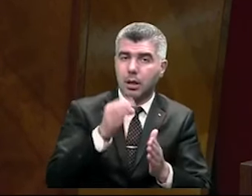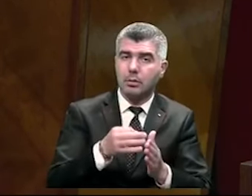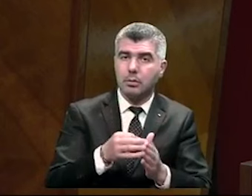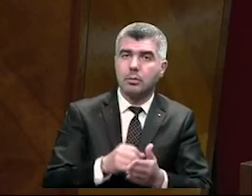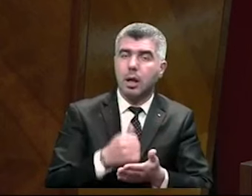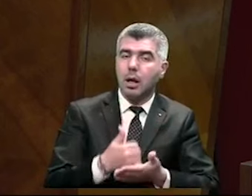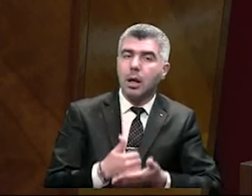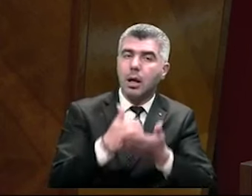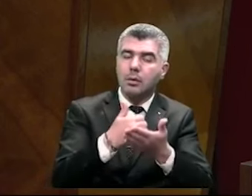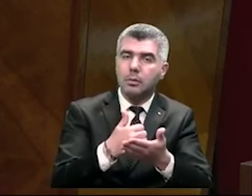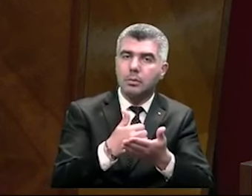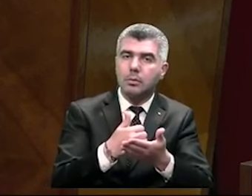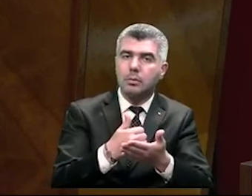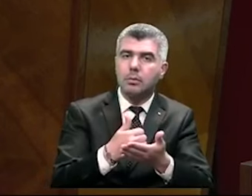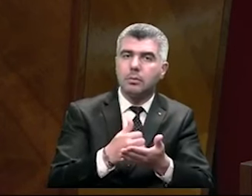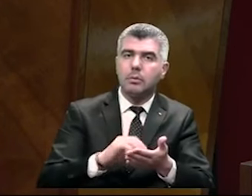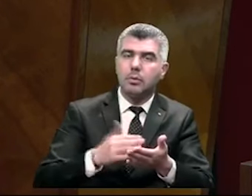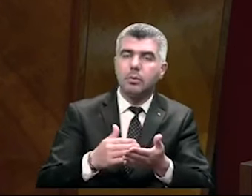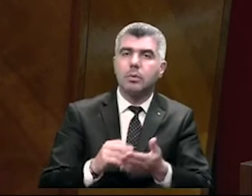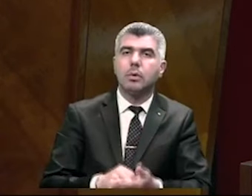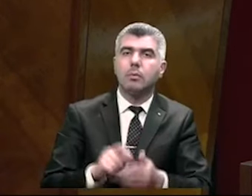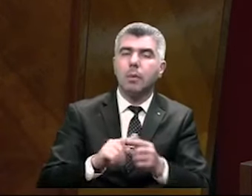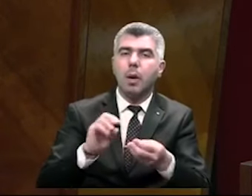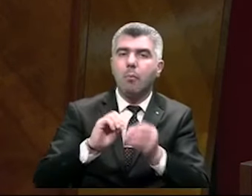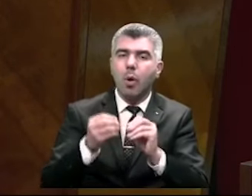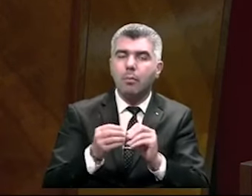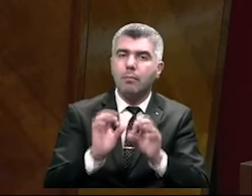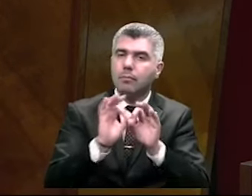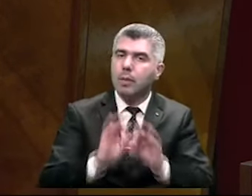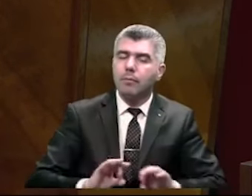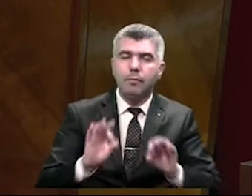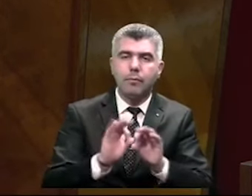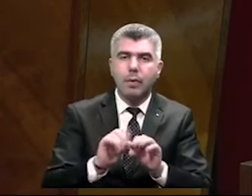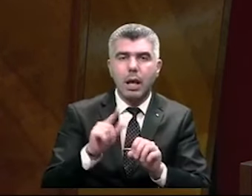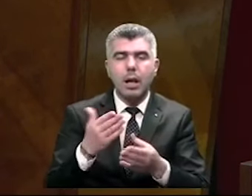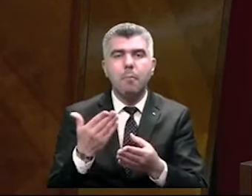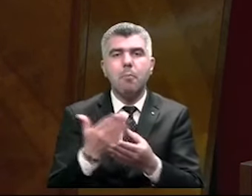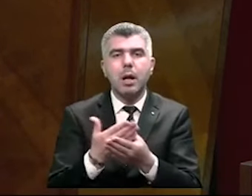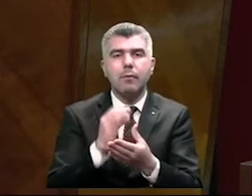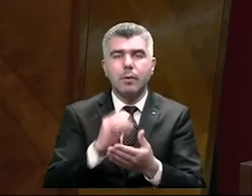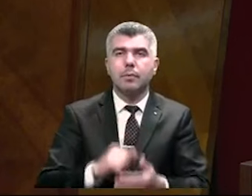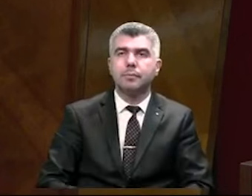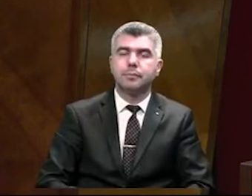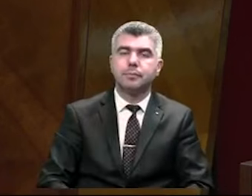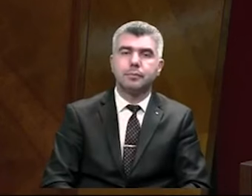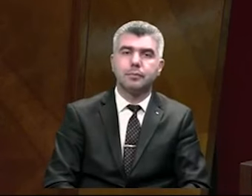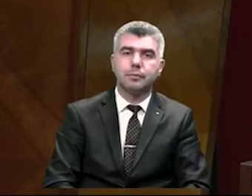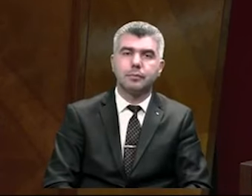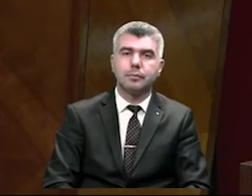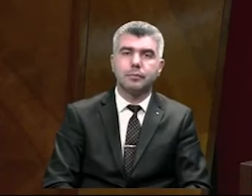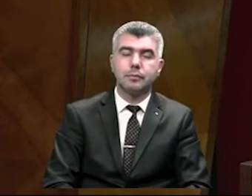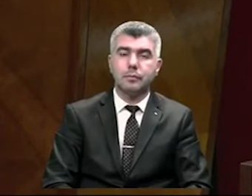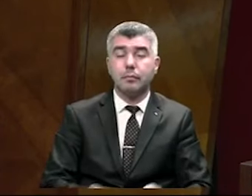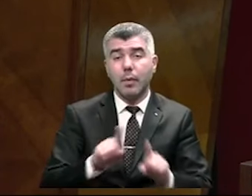قلت باش نحل باش يعني نحلل المشاكل اللي متعلقه ببعض الملفات ديال هذا النقل تيبقى اي